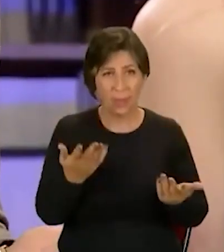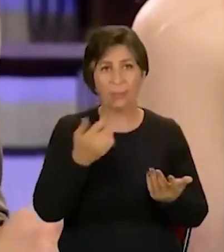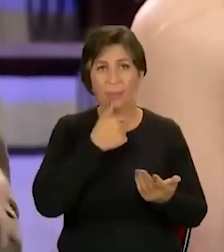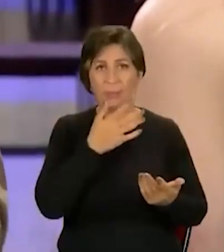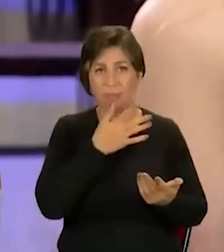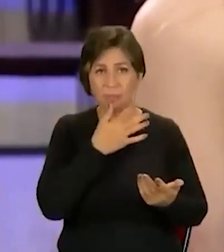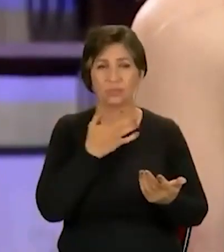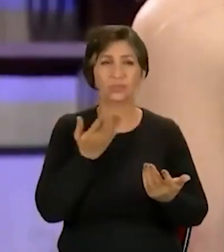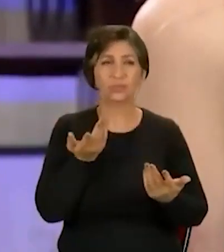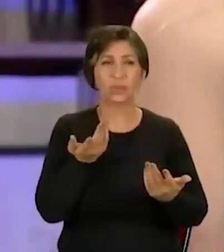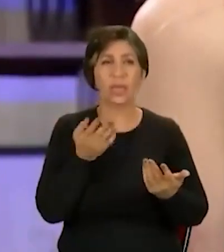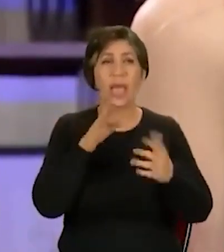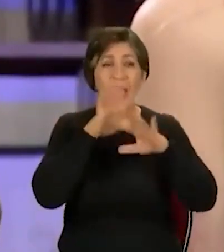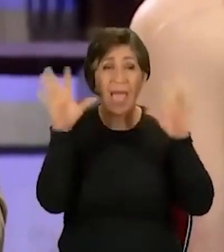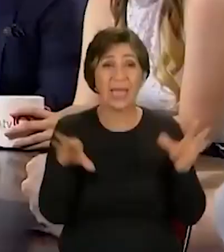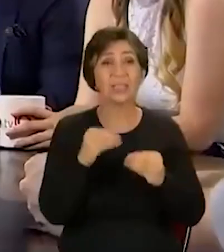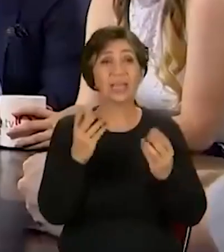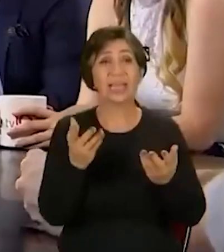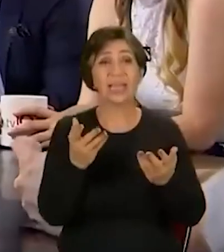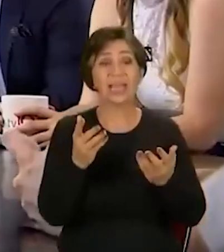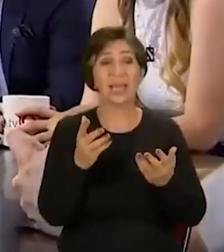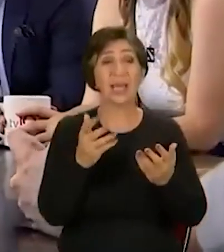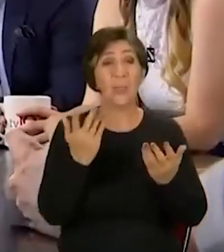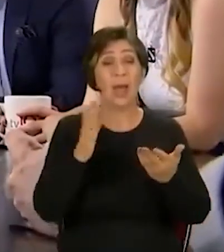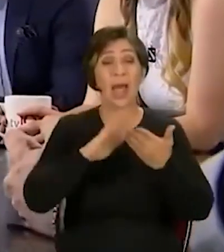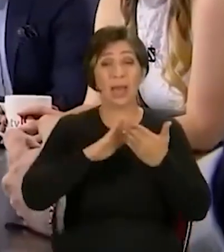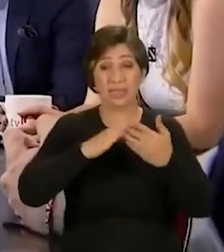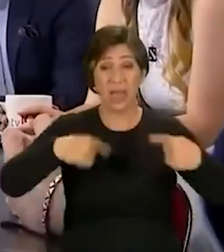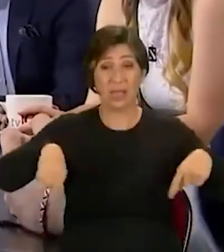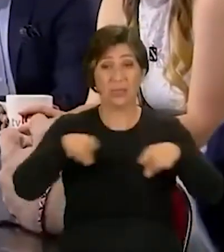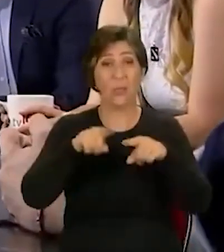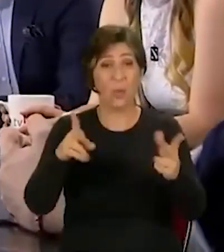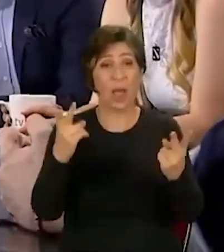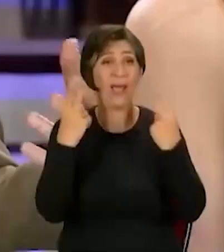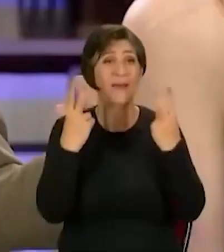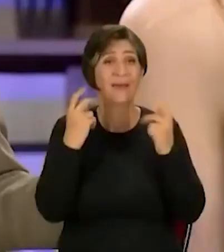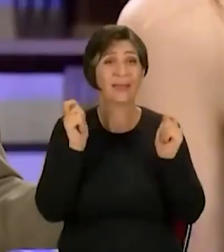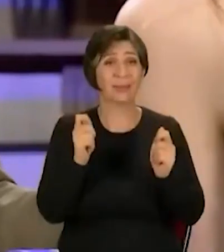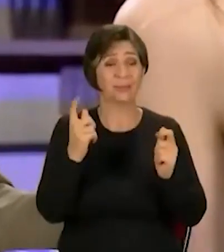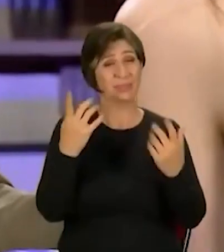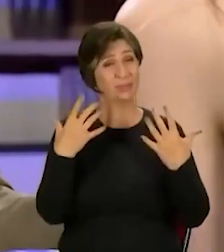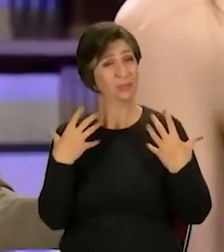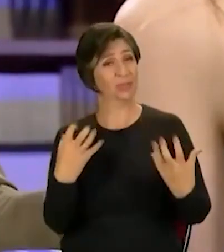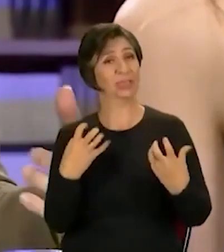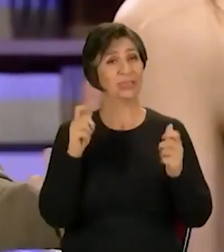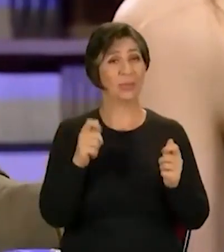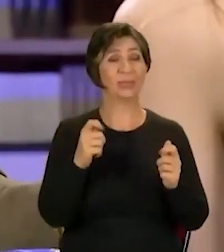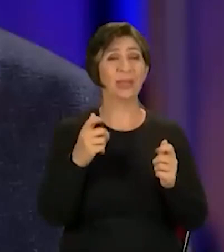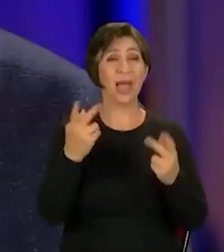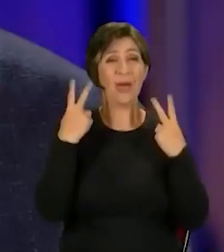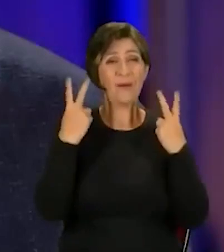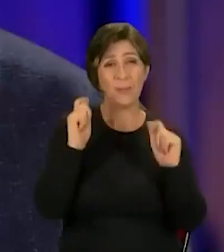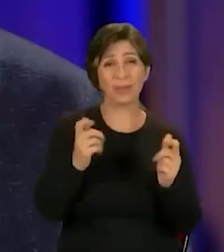baba, biliyoruz. Yani bu her şeyle, yani ve arkadaşları arasında da böyle şey yapardı. Bir cazip insandı bu açıdan. Bir